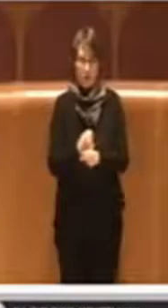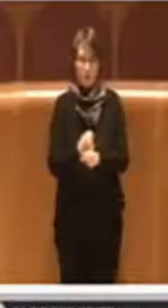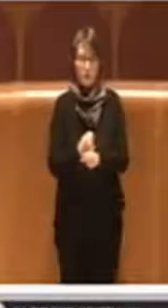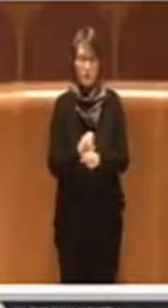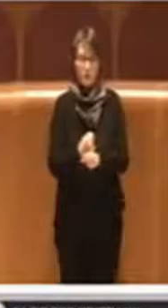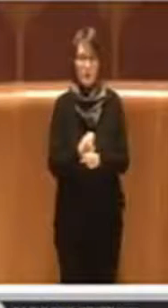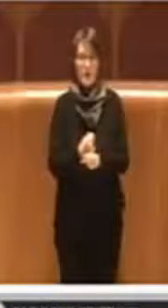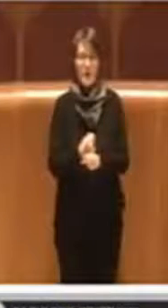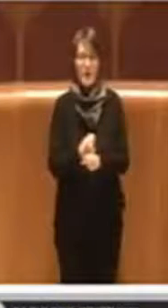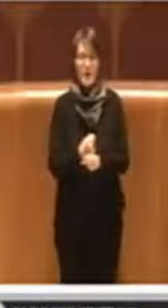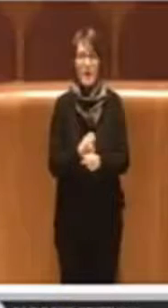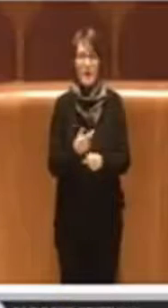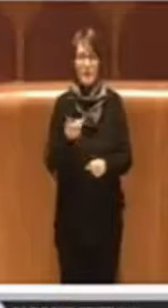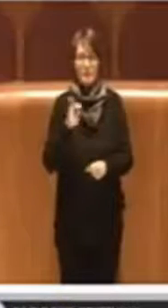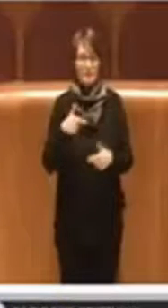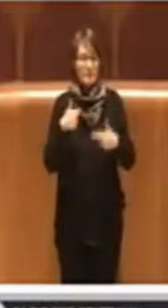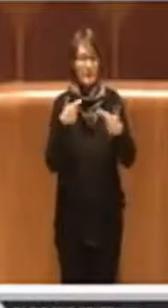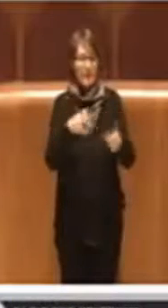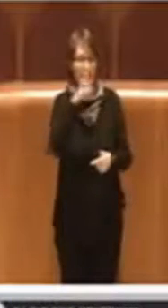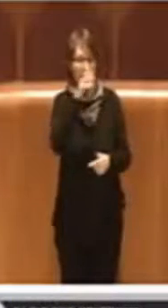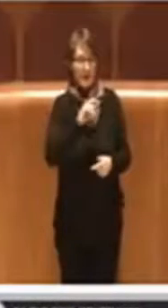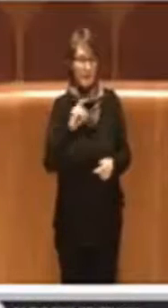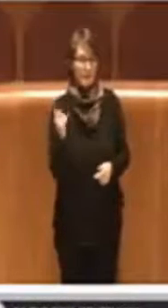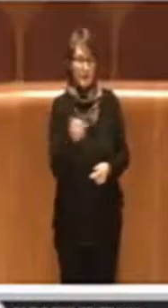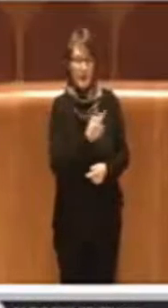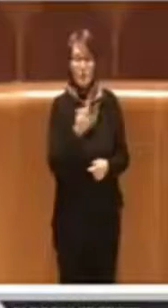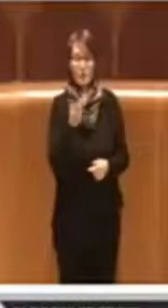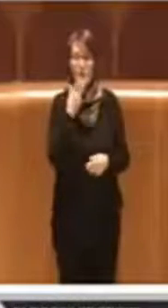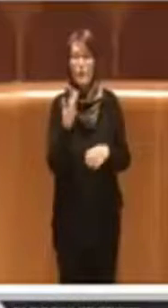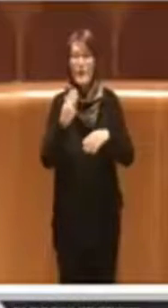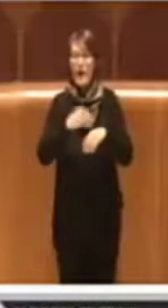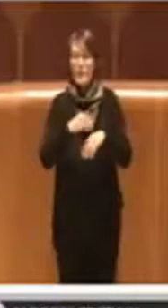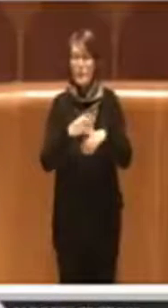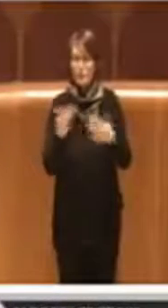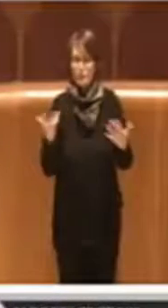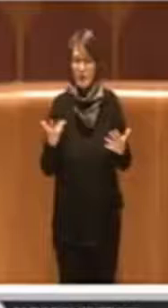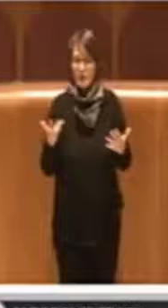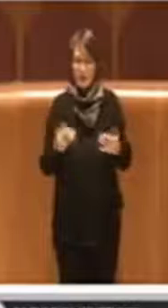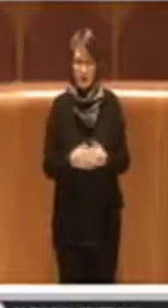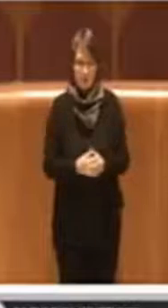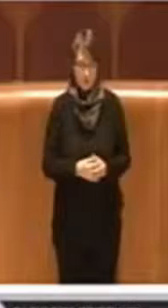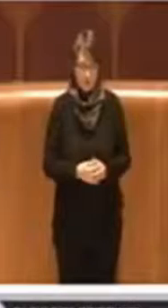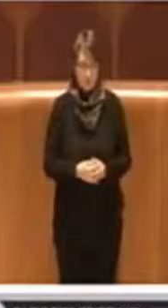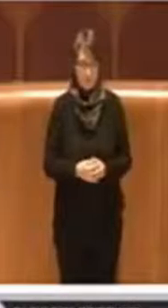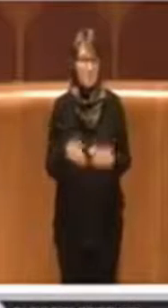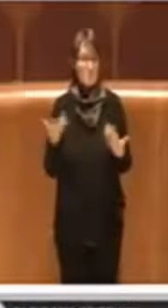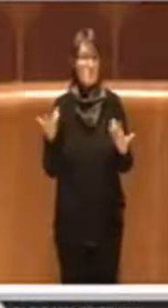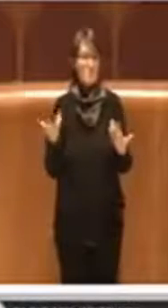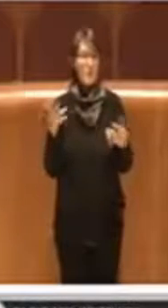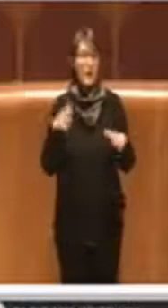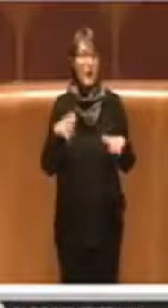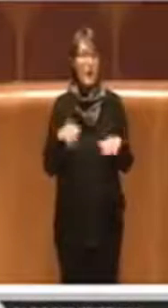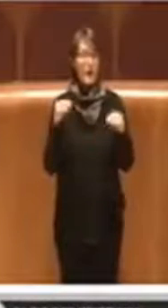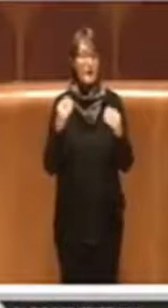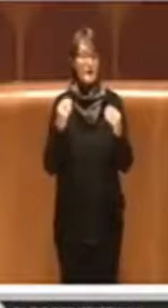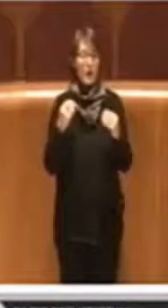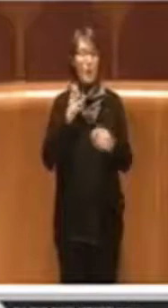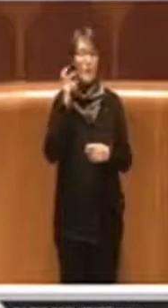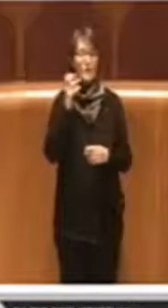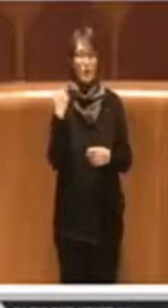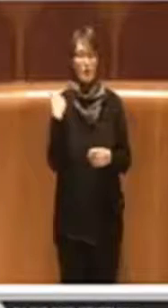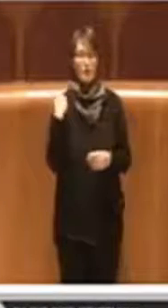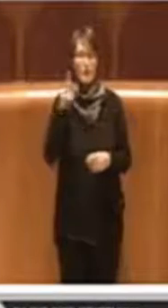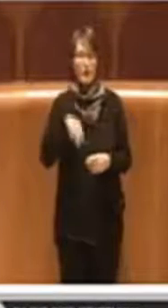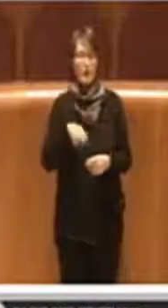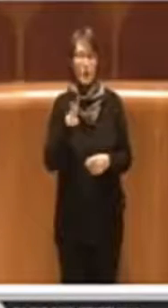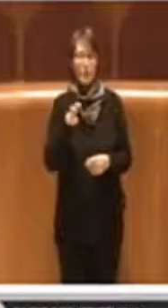fare, per far capire a tutti quello che andiamo ad aggiungere. Tutto inizia, insomma, quando a gennaio 2020